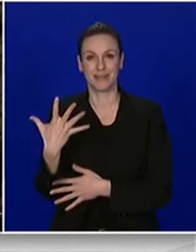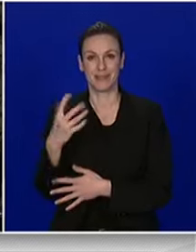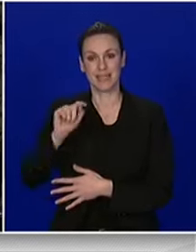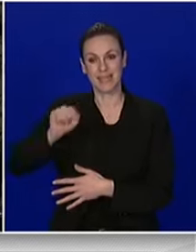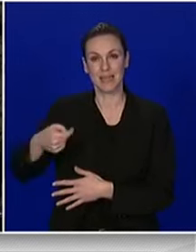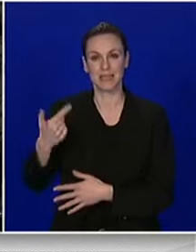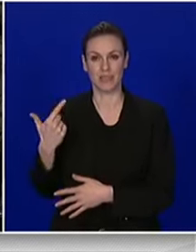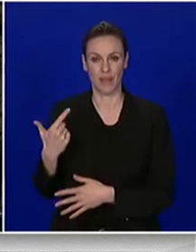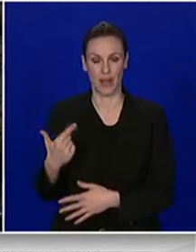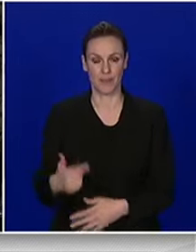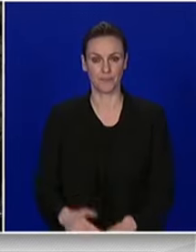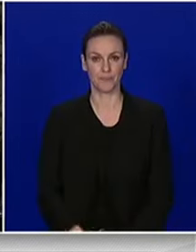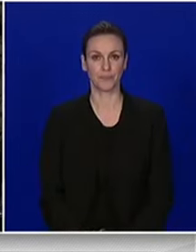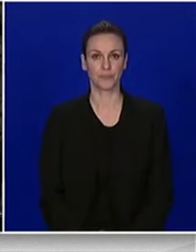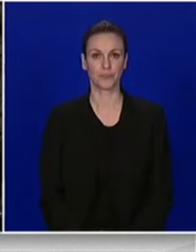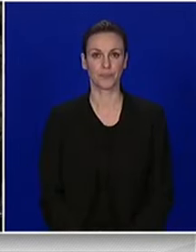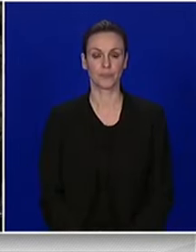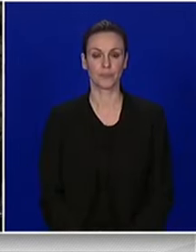395,2.